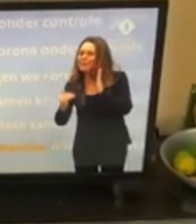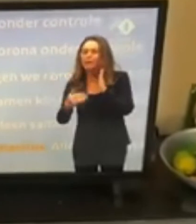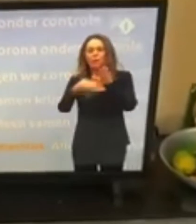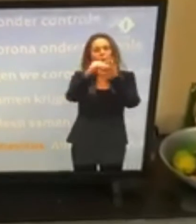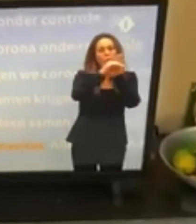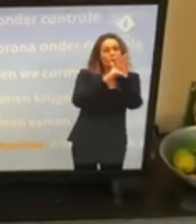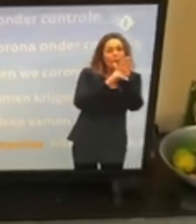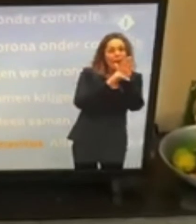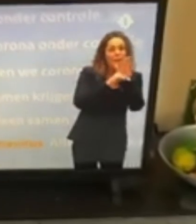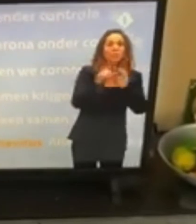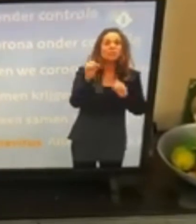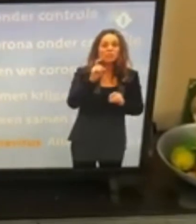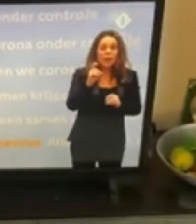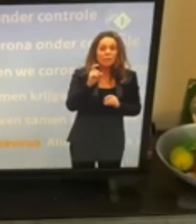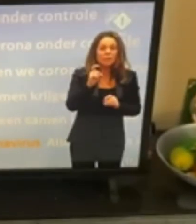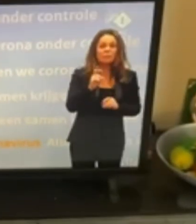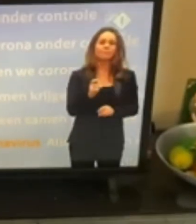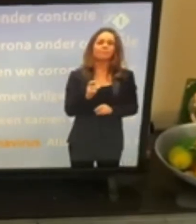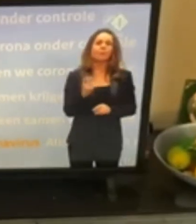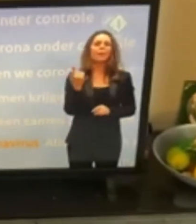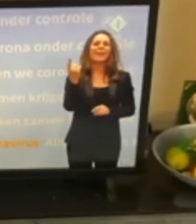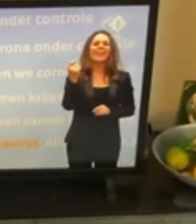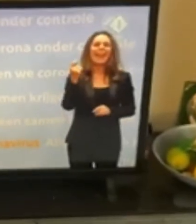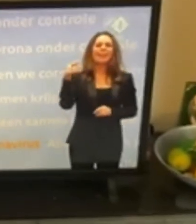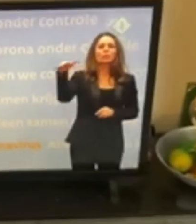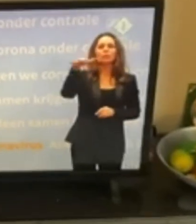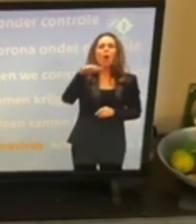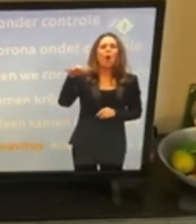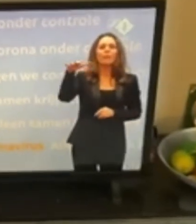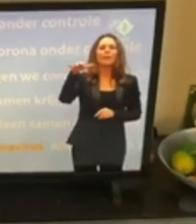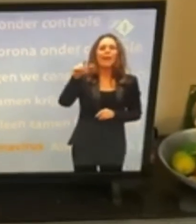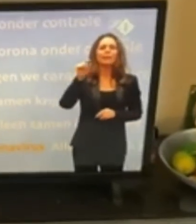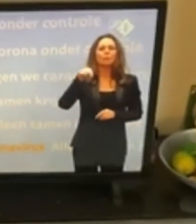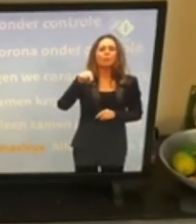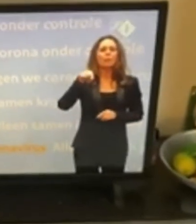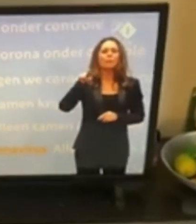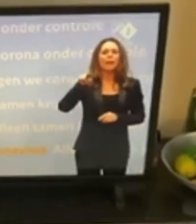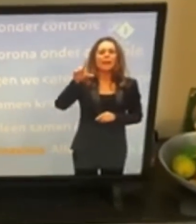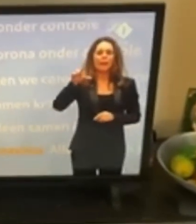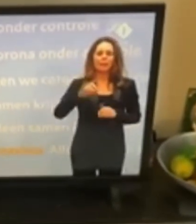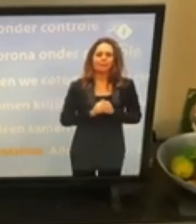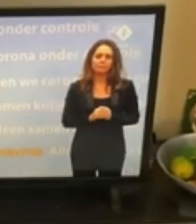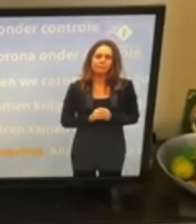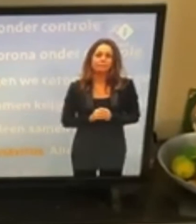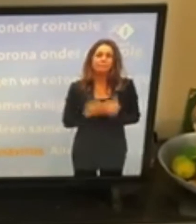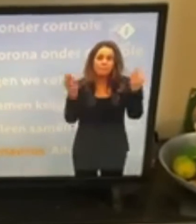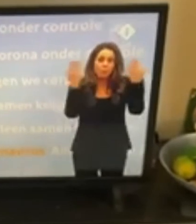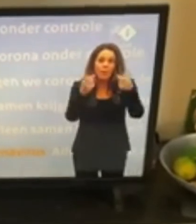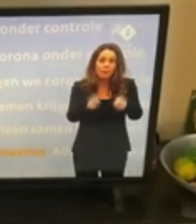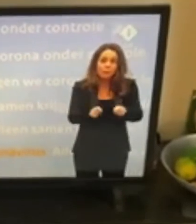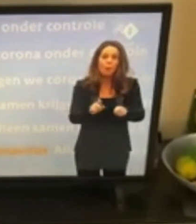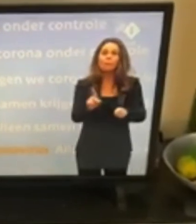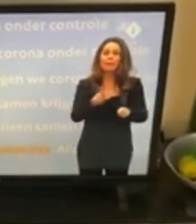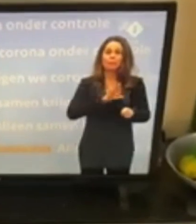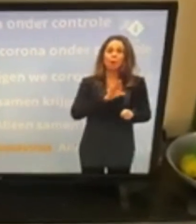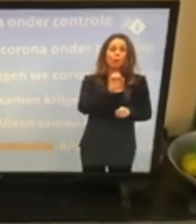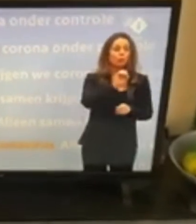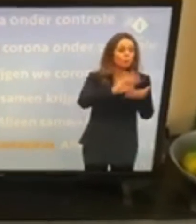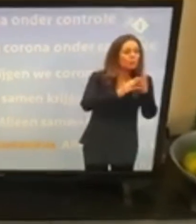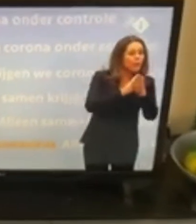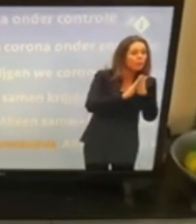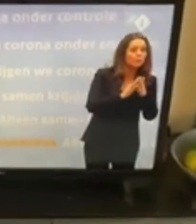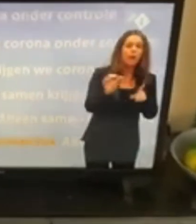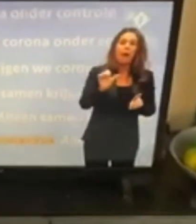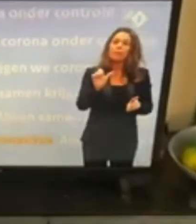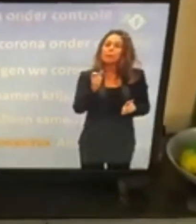op rijksoverheid.nl. Een avondklok betekent dus ook dat de supermarkten en andere levensmiddelenwinkels